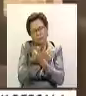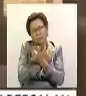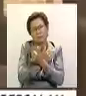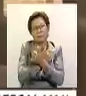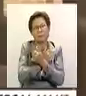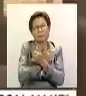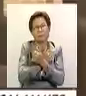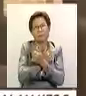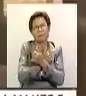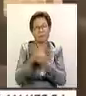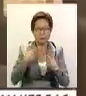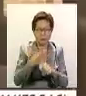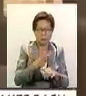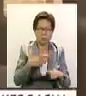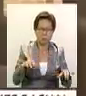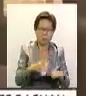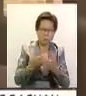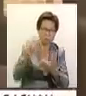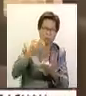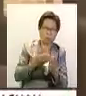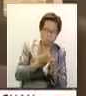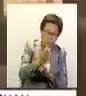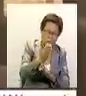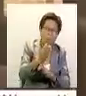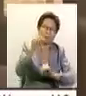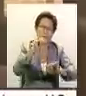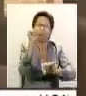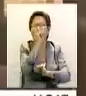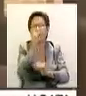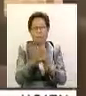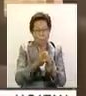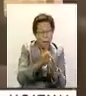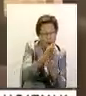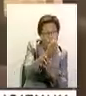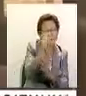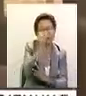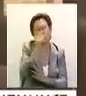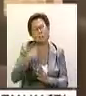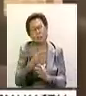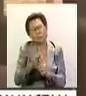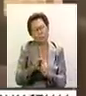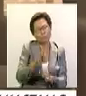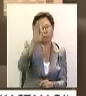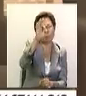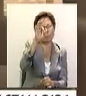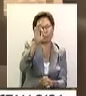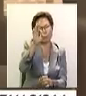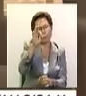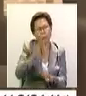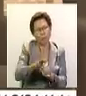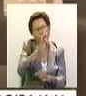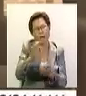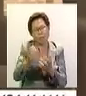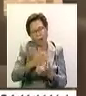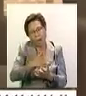daripada apa yang kita lakukan sebelum ni, malah melalui bidang seni juga kita dapat mengaspirasikan